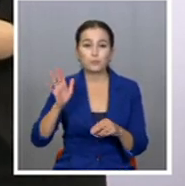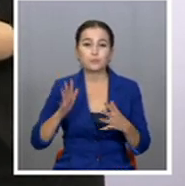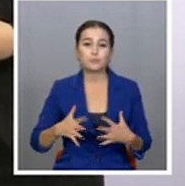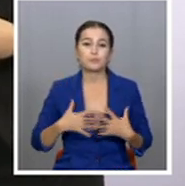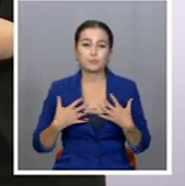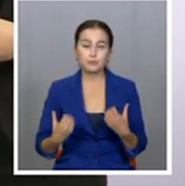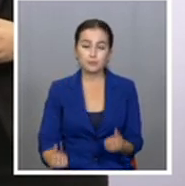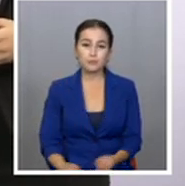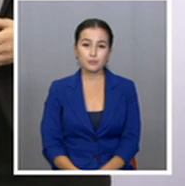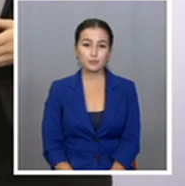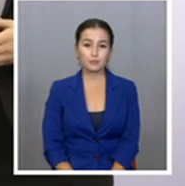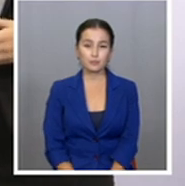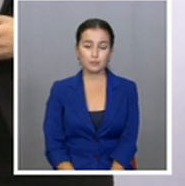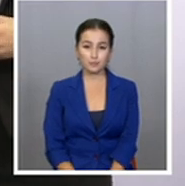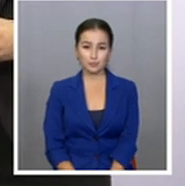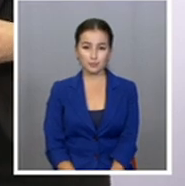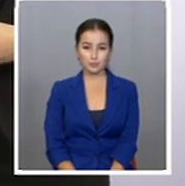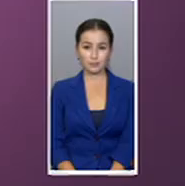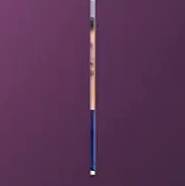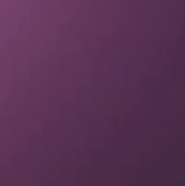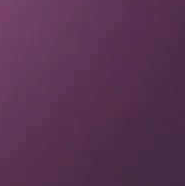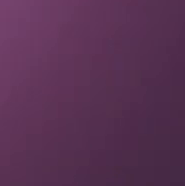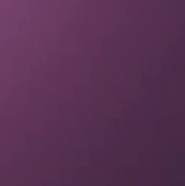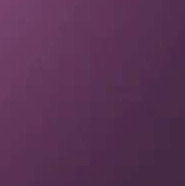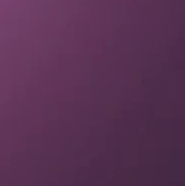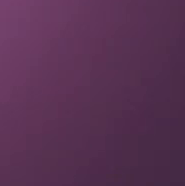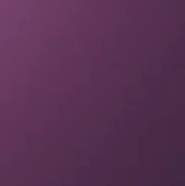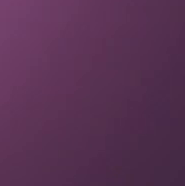білім алаңында жүздескенше сау болыңыздар.